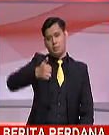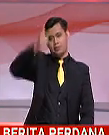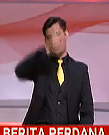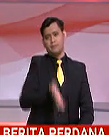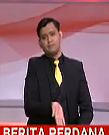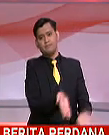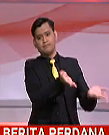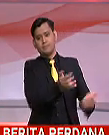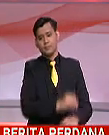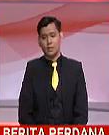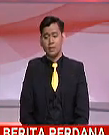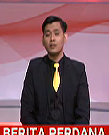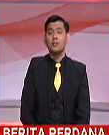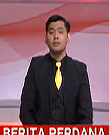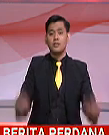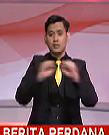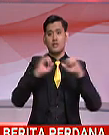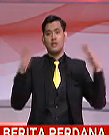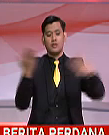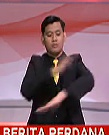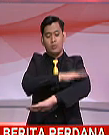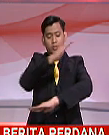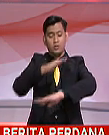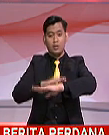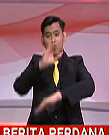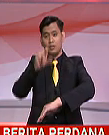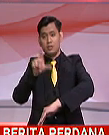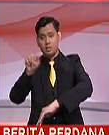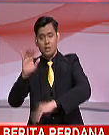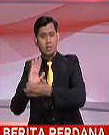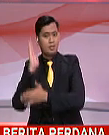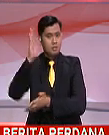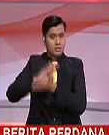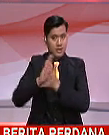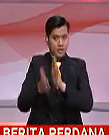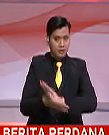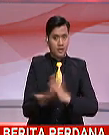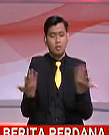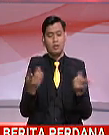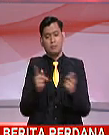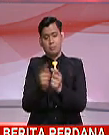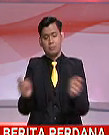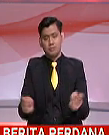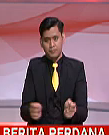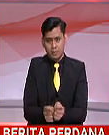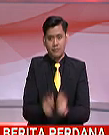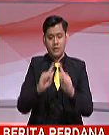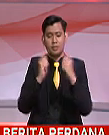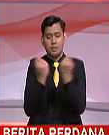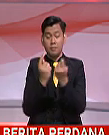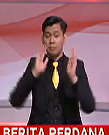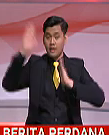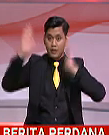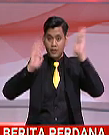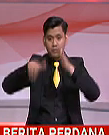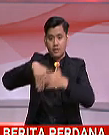Stadium Nasional Bukit Jalil akan terus menjadi rumah Harimau Melaya bagi tempoh 5 tahun yang akan datang. Ini selepas Persatuan Bola Sepak